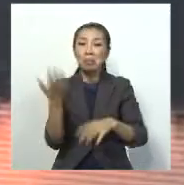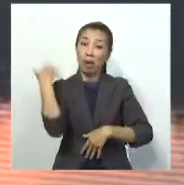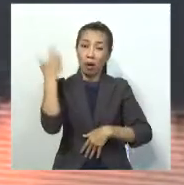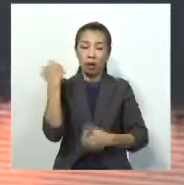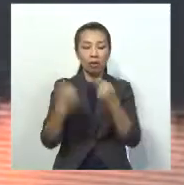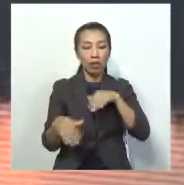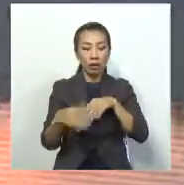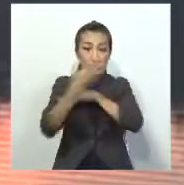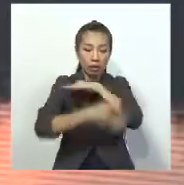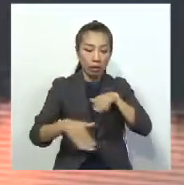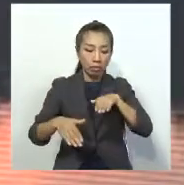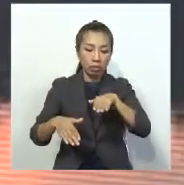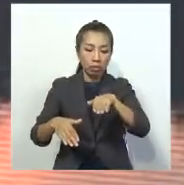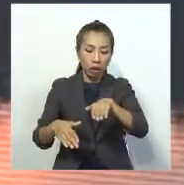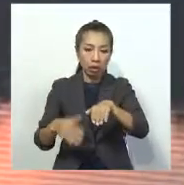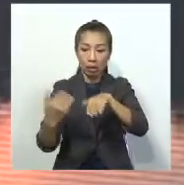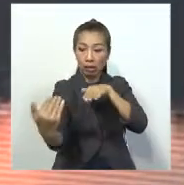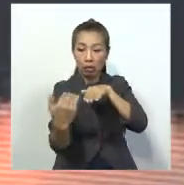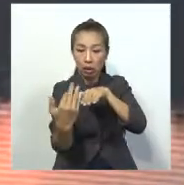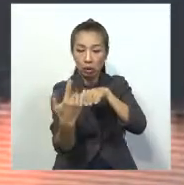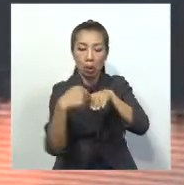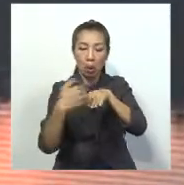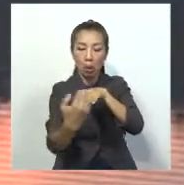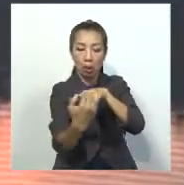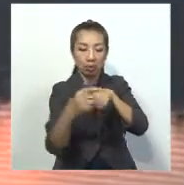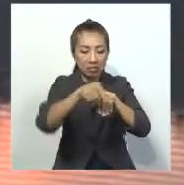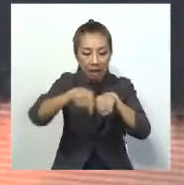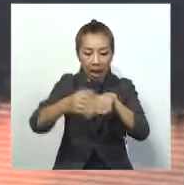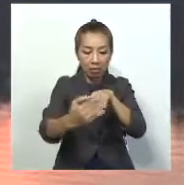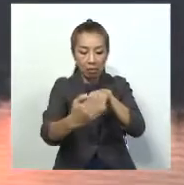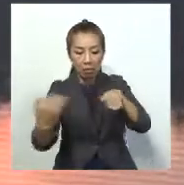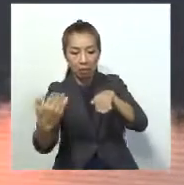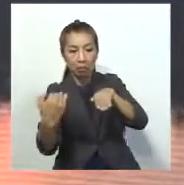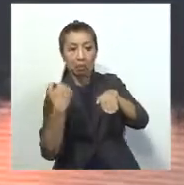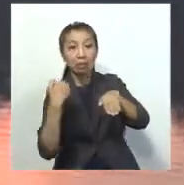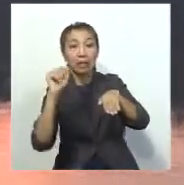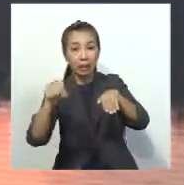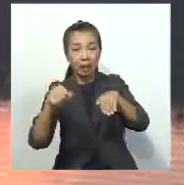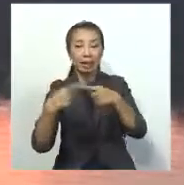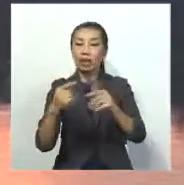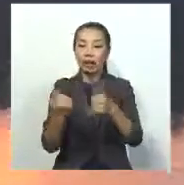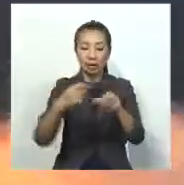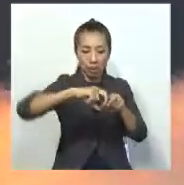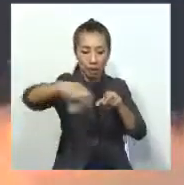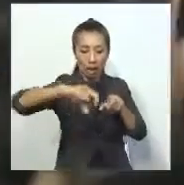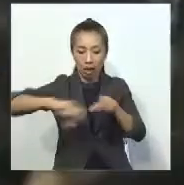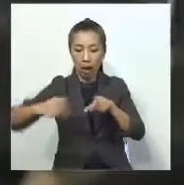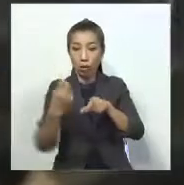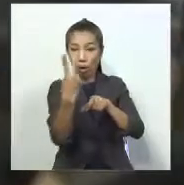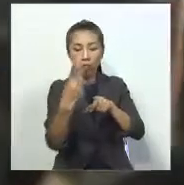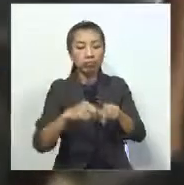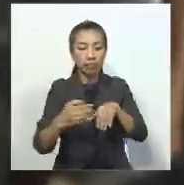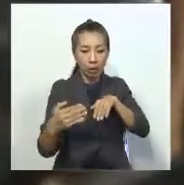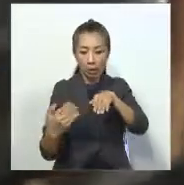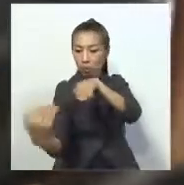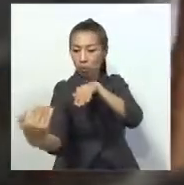คะที่ล่าช้าความเร็วจะอยู่ที่ประมาณ100ถึง120กิโลเมตรต่อชั่วโมงค่ะช่วยให้การขนส่งสินค้าเป็นไปด้วยความสะดว